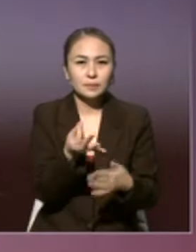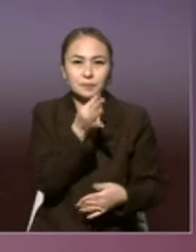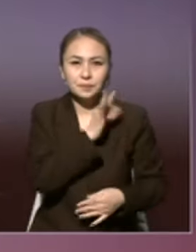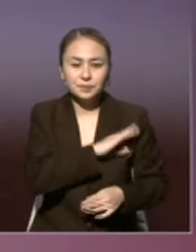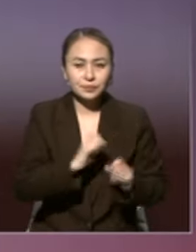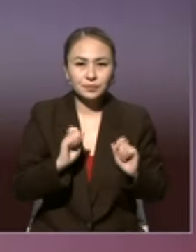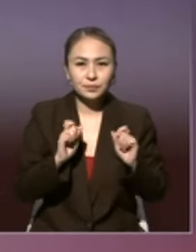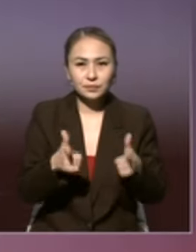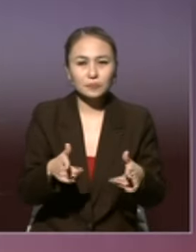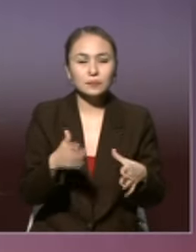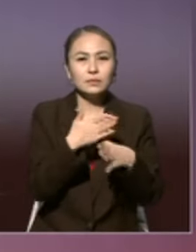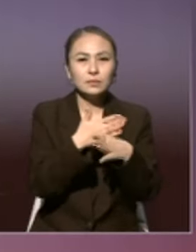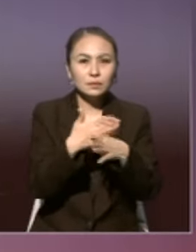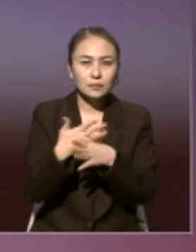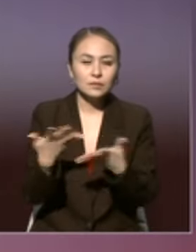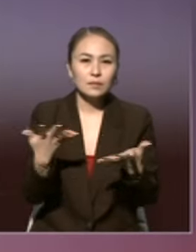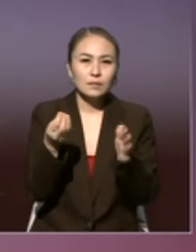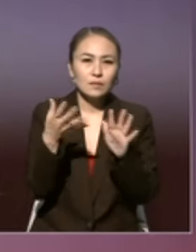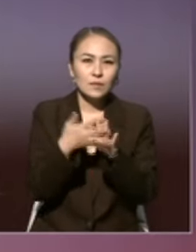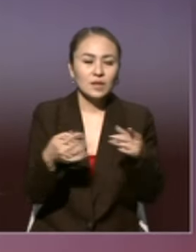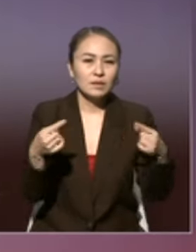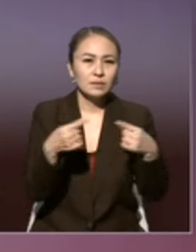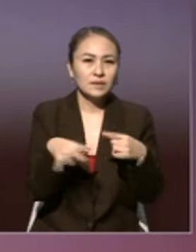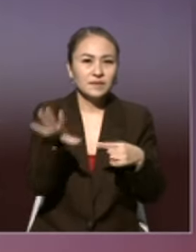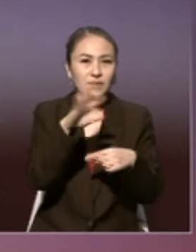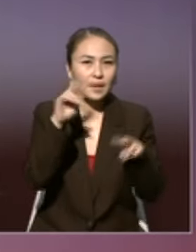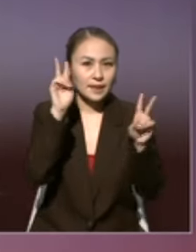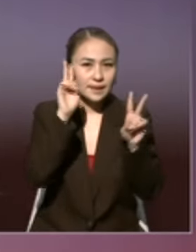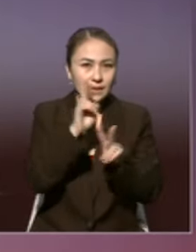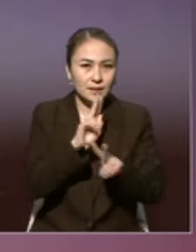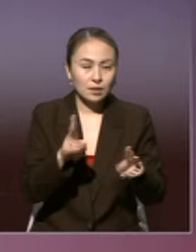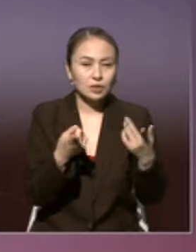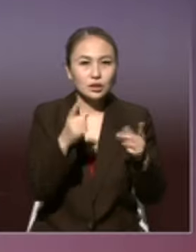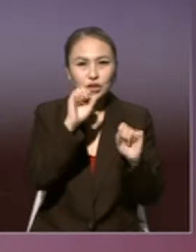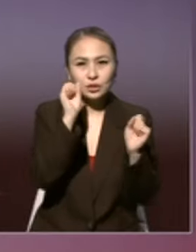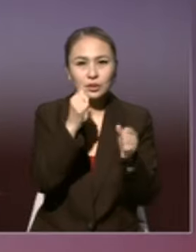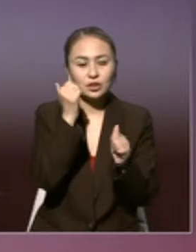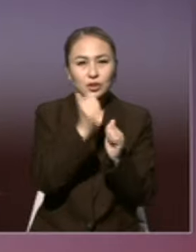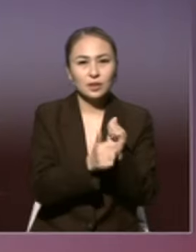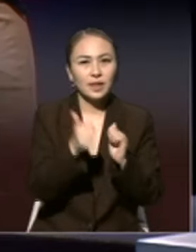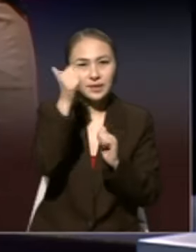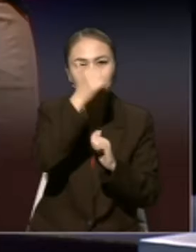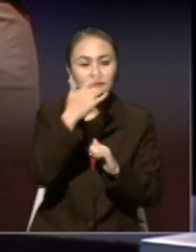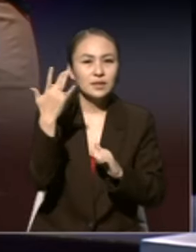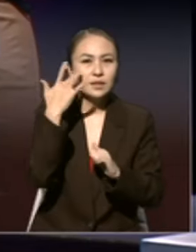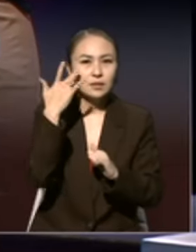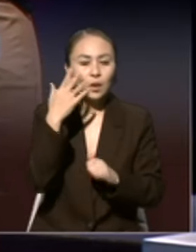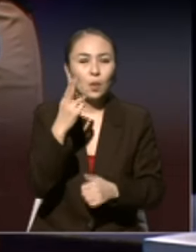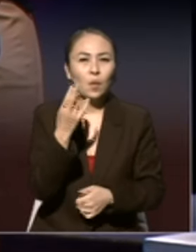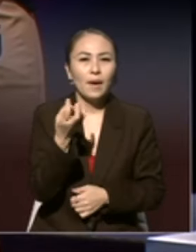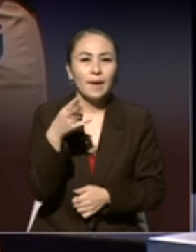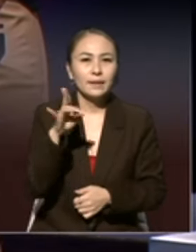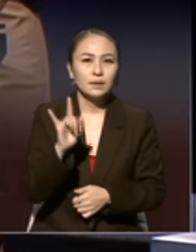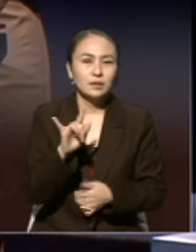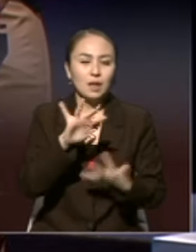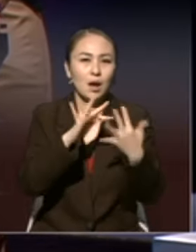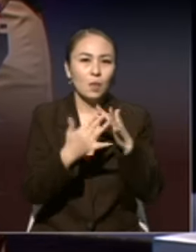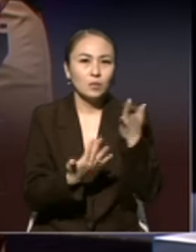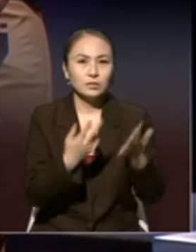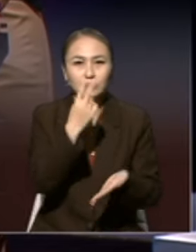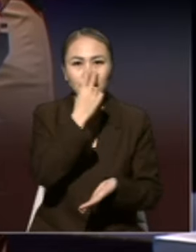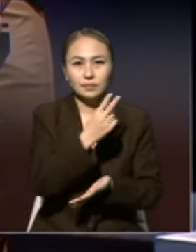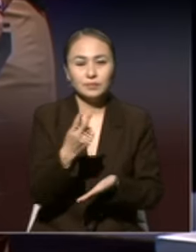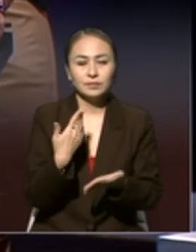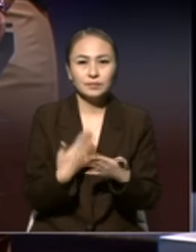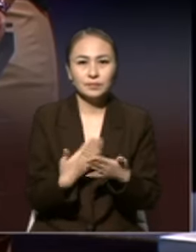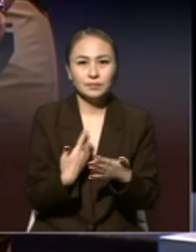де оны қалай жарататын нақты біз білмейміз. Неге жылдан жылға жалғасатын нәрсе? Біз Қоянды ауылына қайтып келсек,